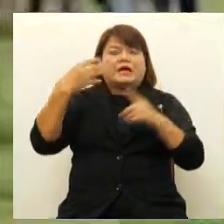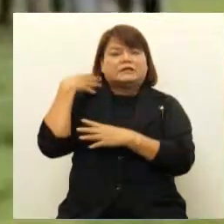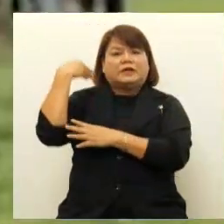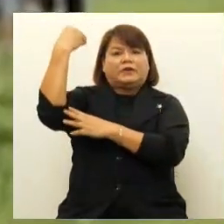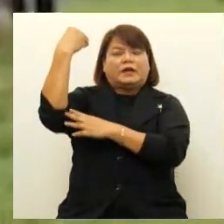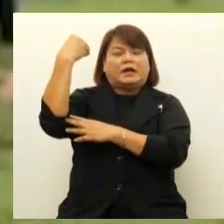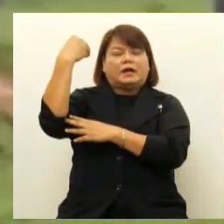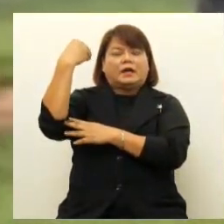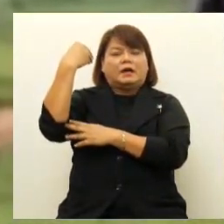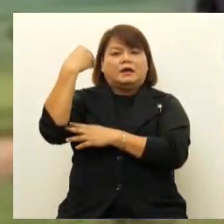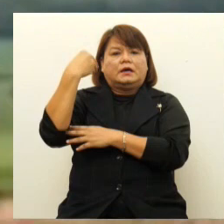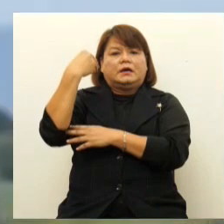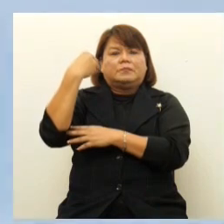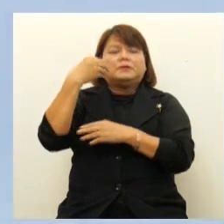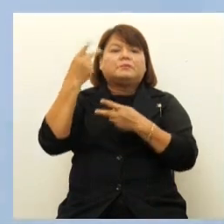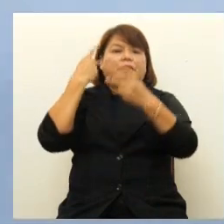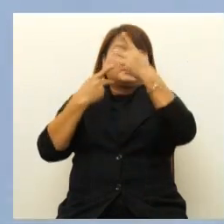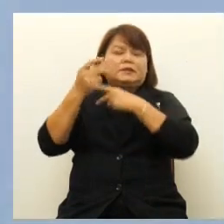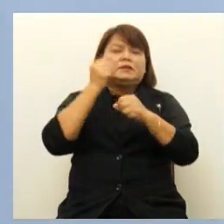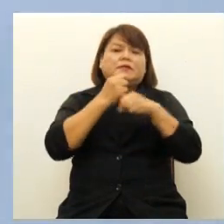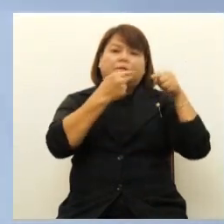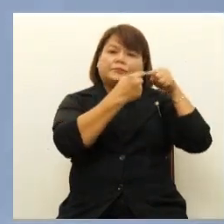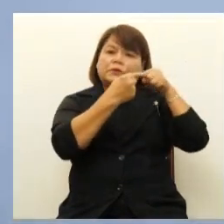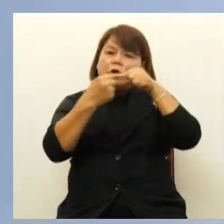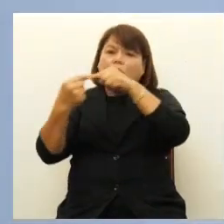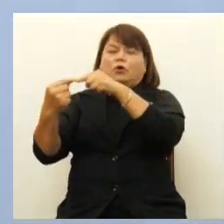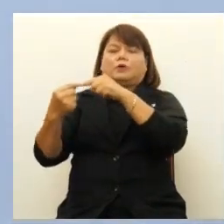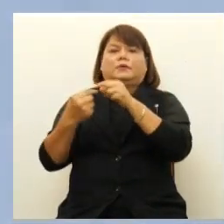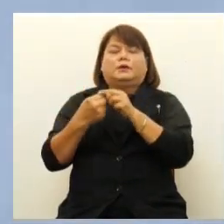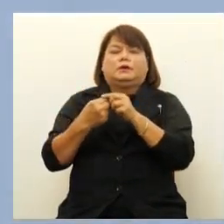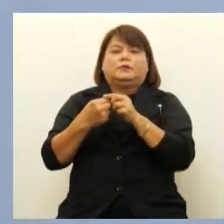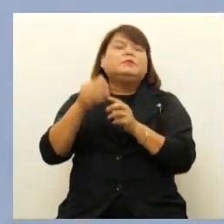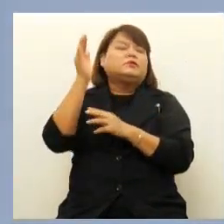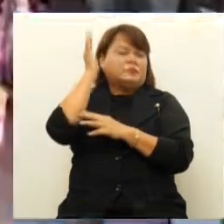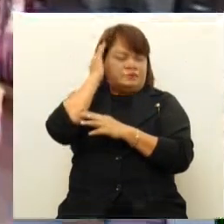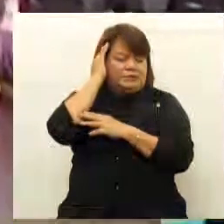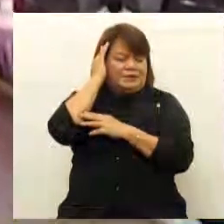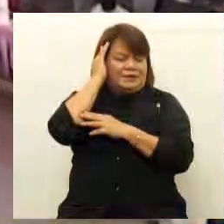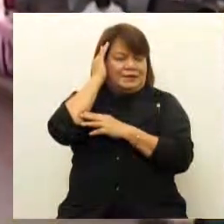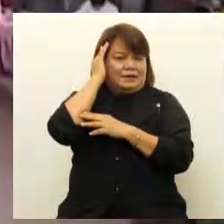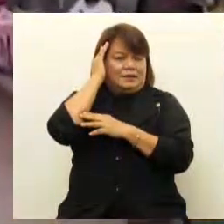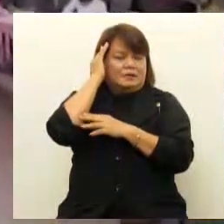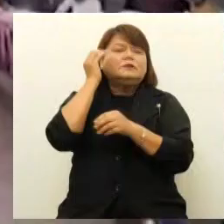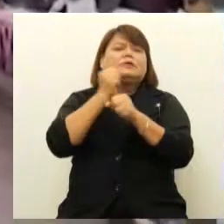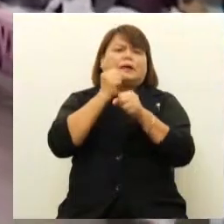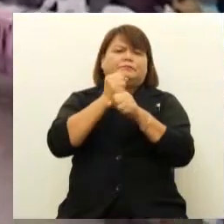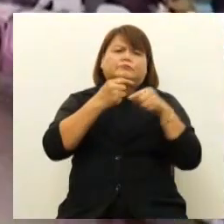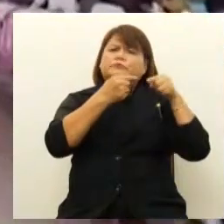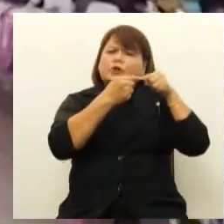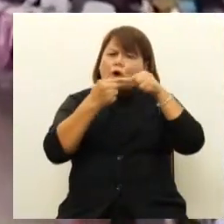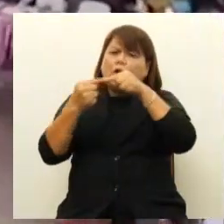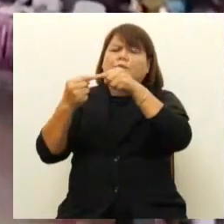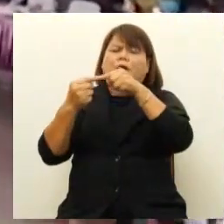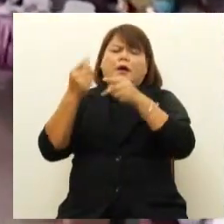อดที่พี่น้องเราทางพื้นที่ราบสูงนะครับมีความเชื่ออย่างนั้นนะครับก็เลยสืบทอดเรื่อยมาประเ